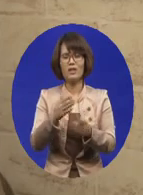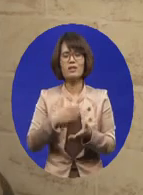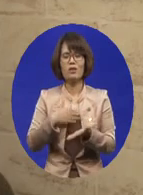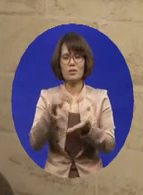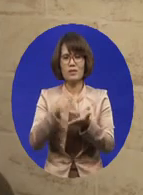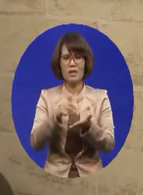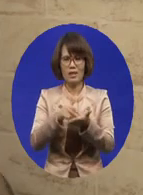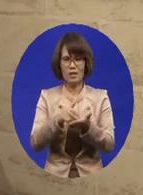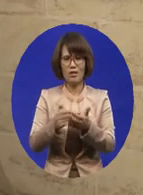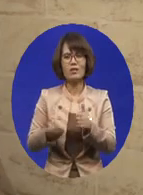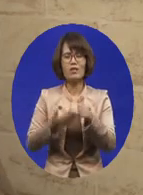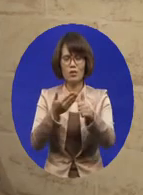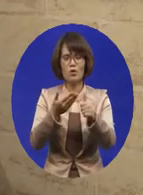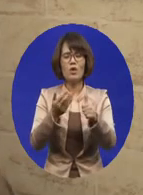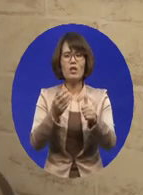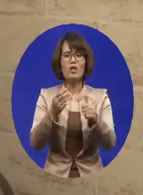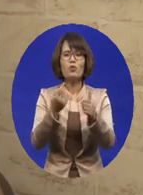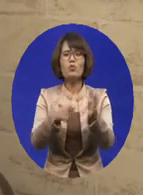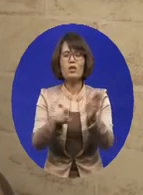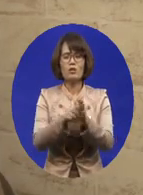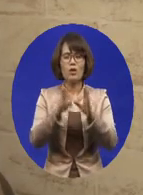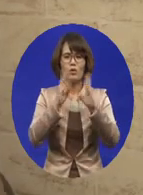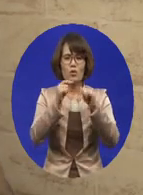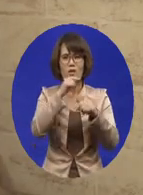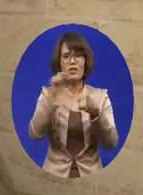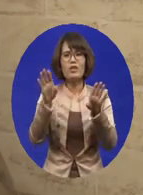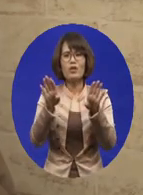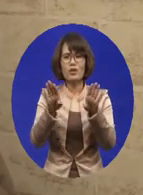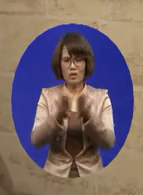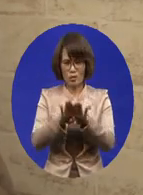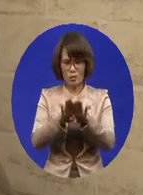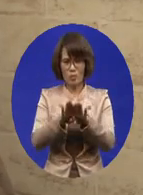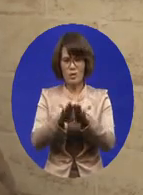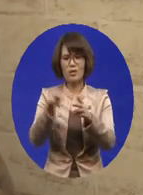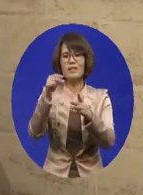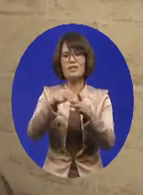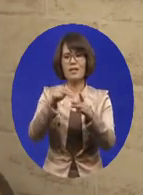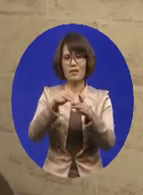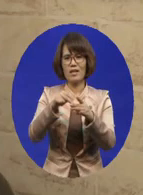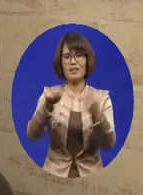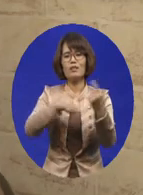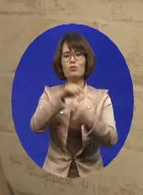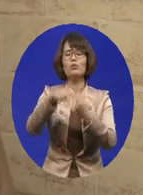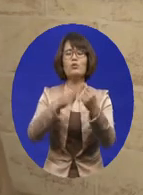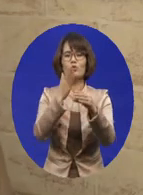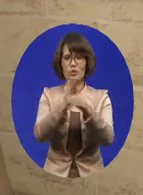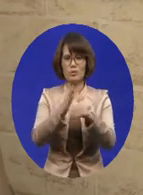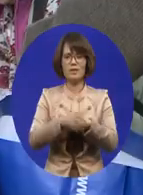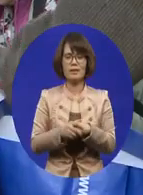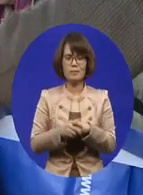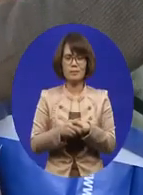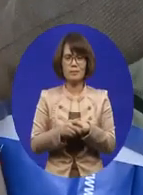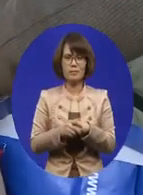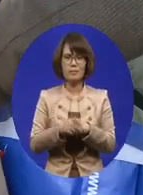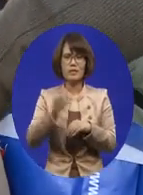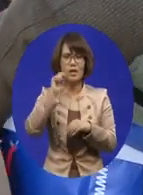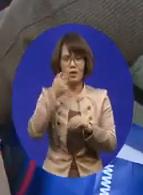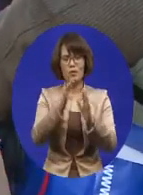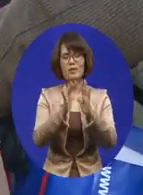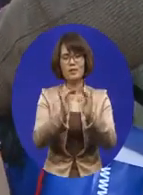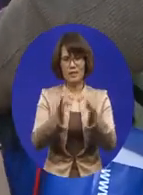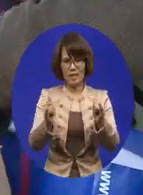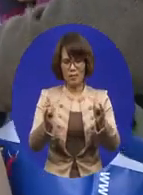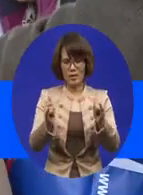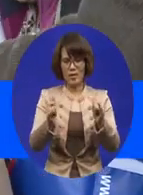저희가 마련해서 토요일 일요일도 항시 저의 센터는 문이 열려 있는 상황입니다. 네. 어려운